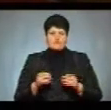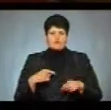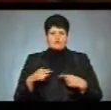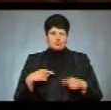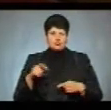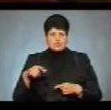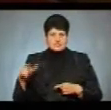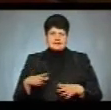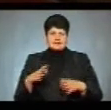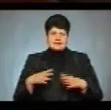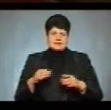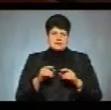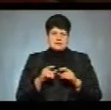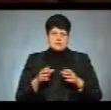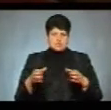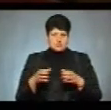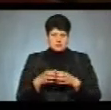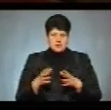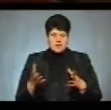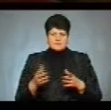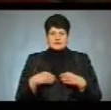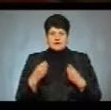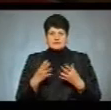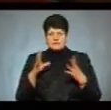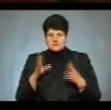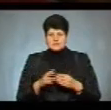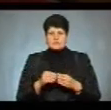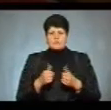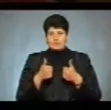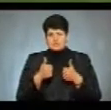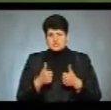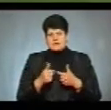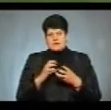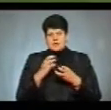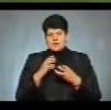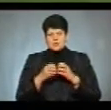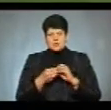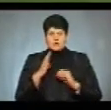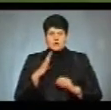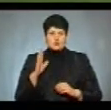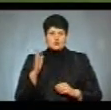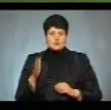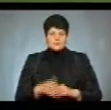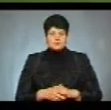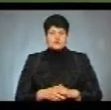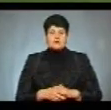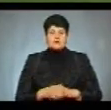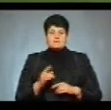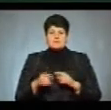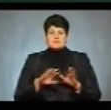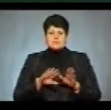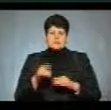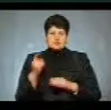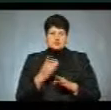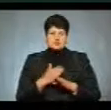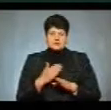кваліфікований тренерський штаб, і це в совокупності дасть позитивний результат, на який ми очікуємо. Після першої частини чемпіонату України серед